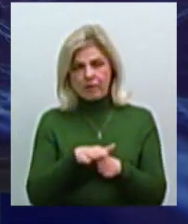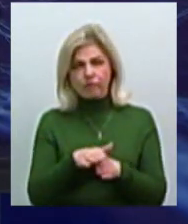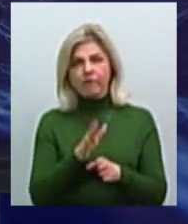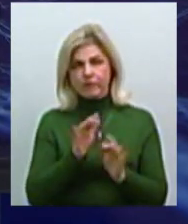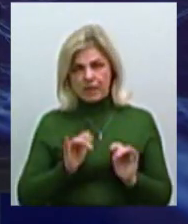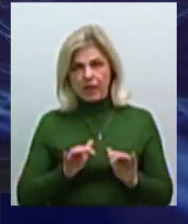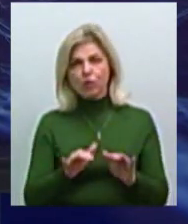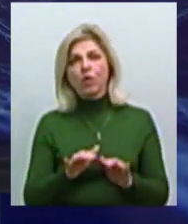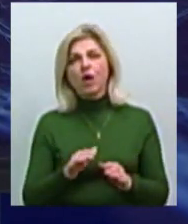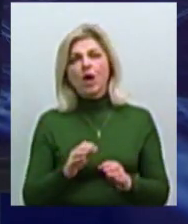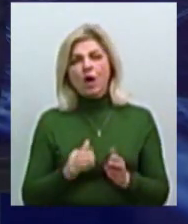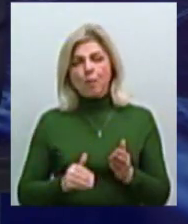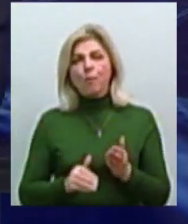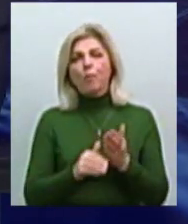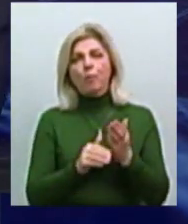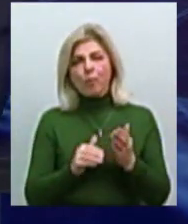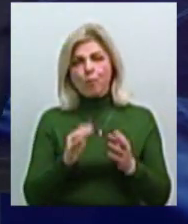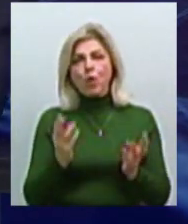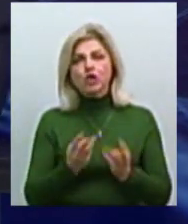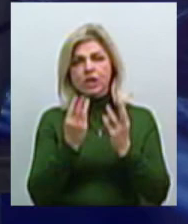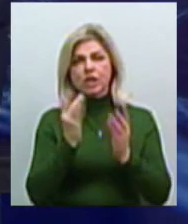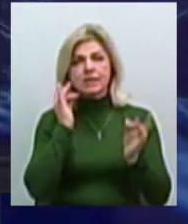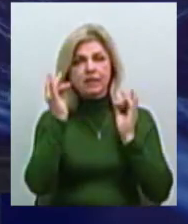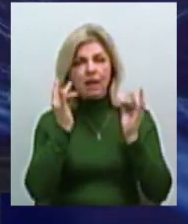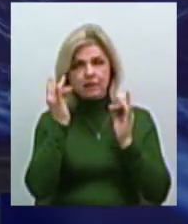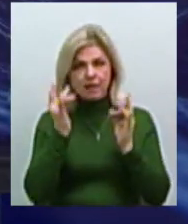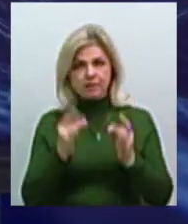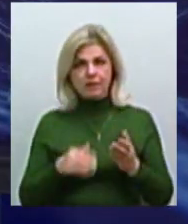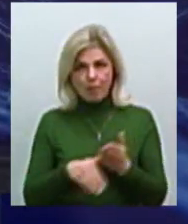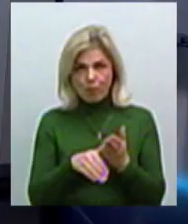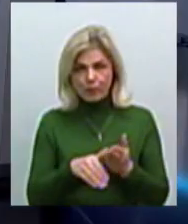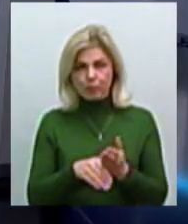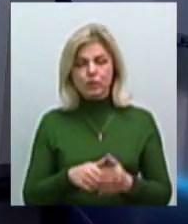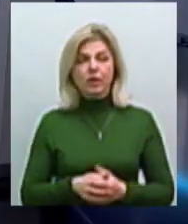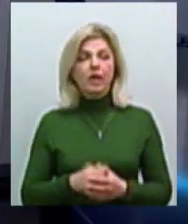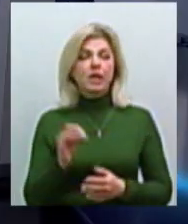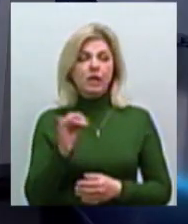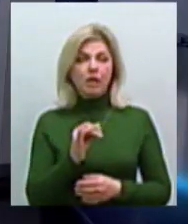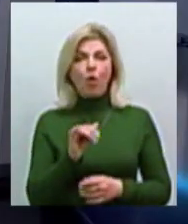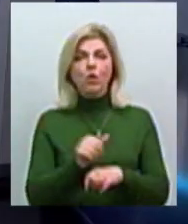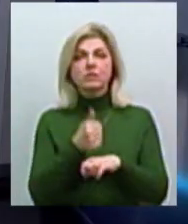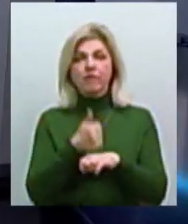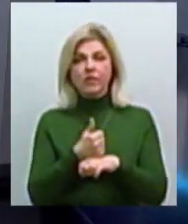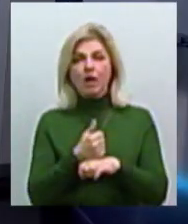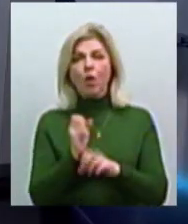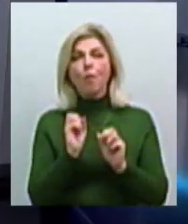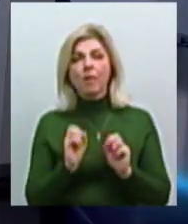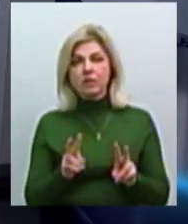вже засоби пожежної сигналізації. Ну і, скажімо так, основною